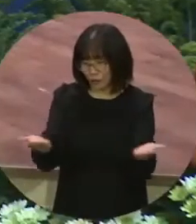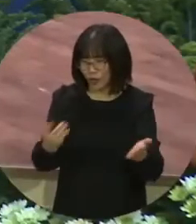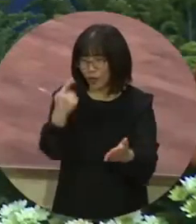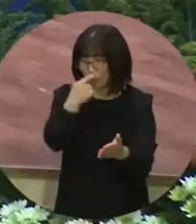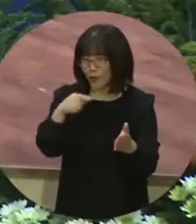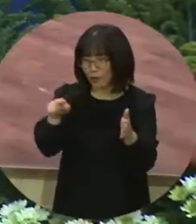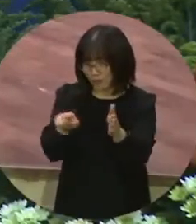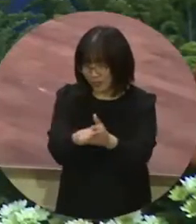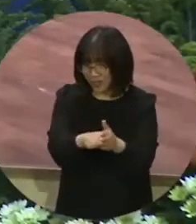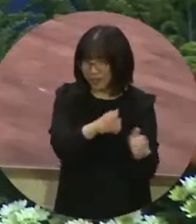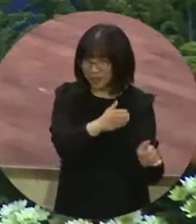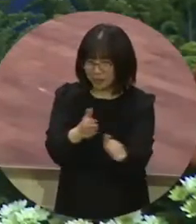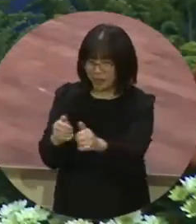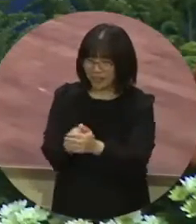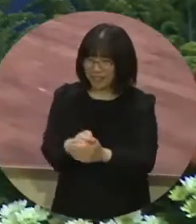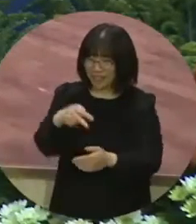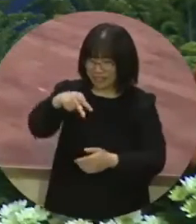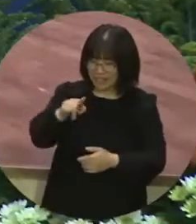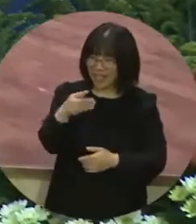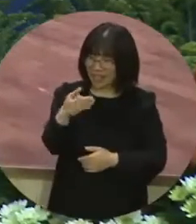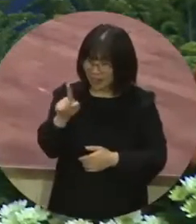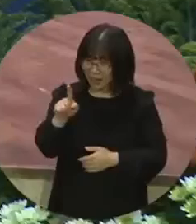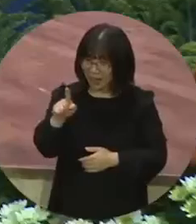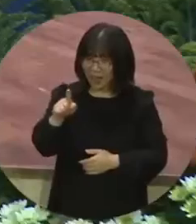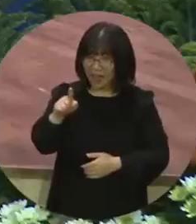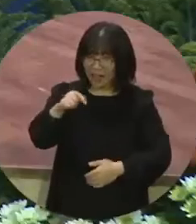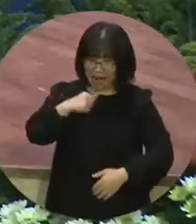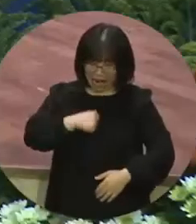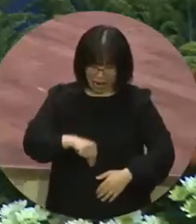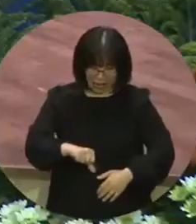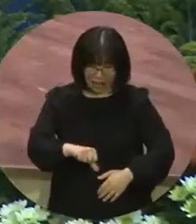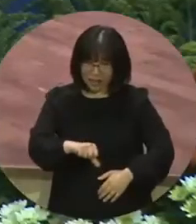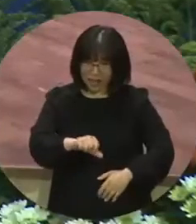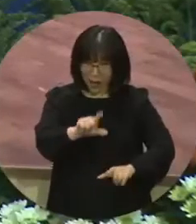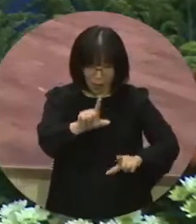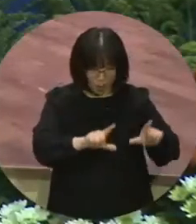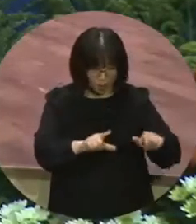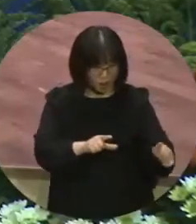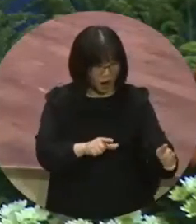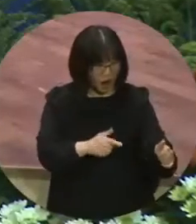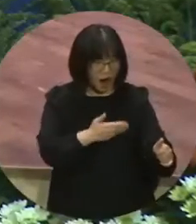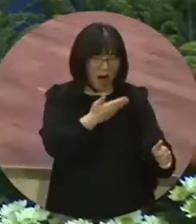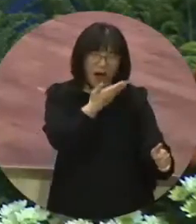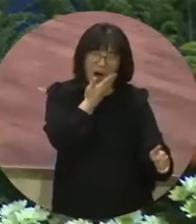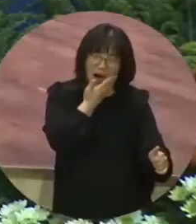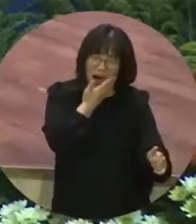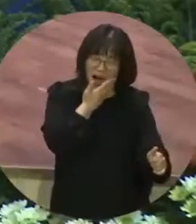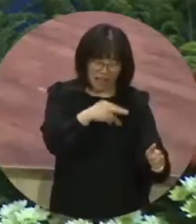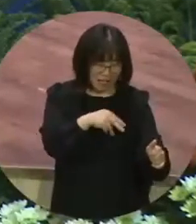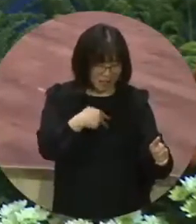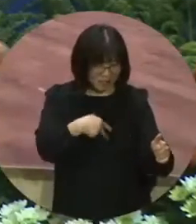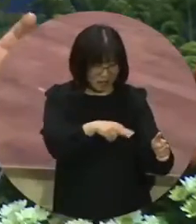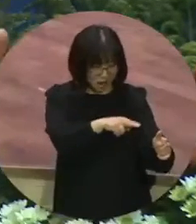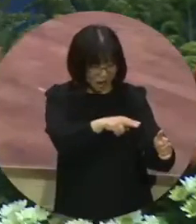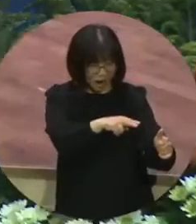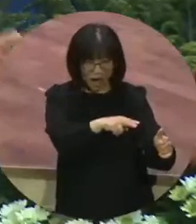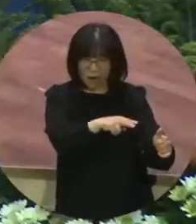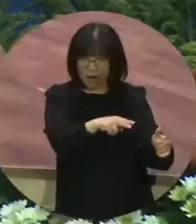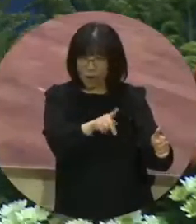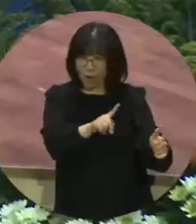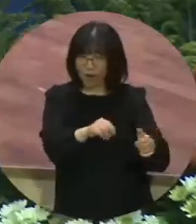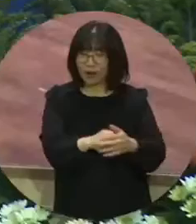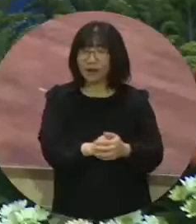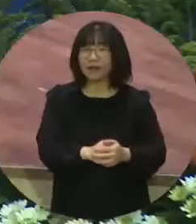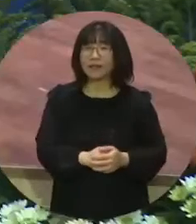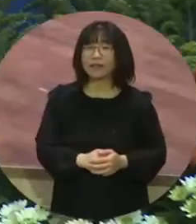믿으시기 바랍니다. 사라가 이삭의 아들을 바라볼 때마다 어떻게 해요? 사라가 아들을 바라볼 때 어떻게